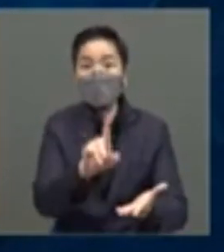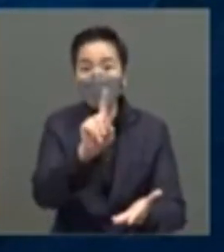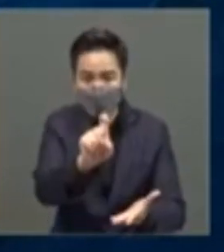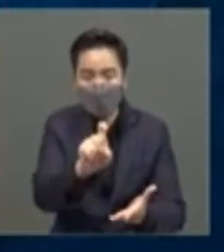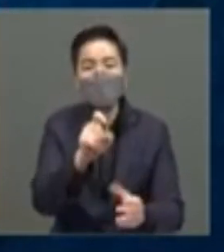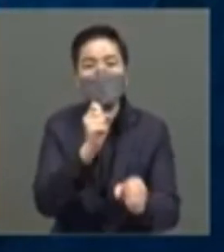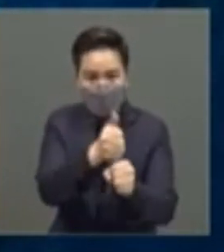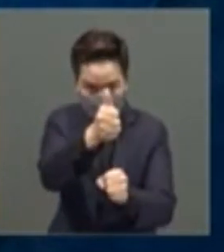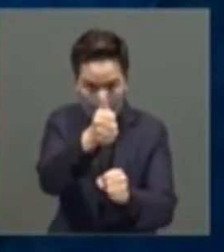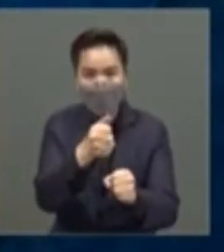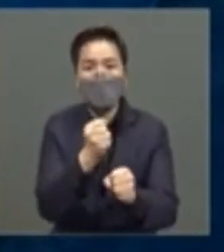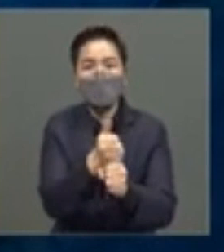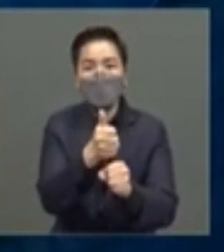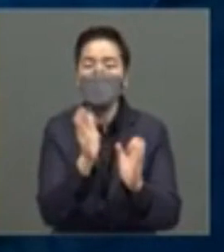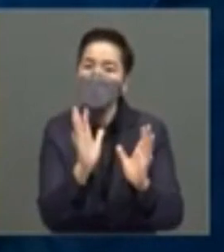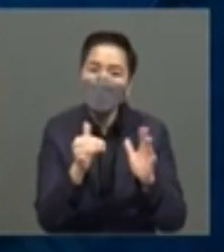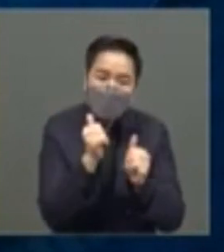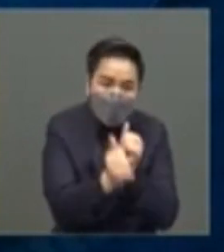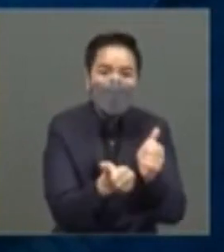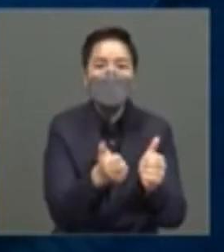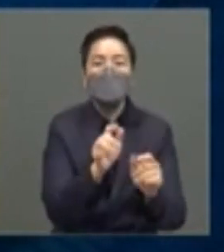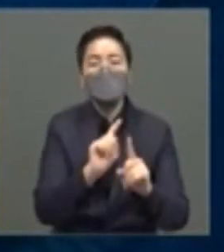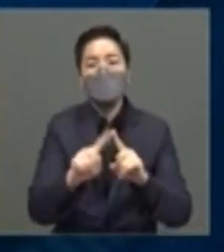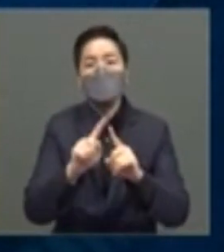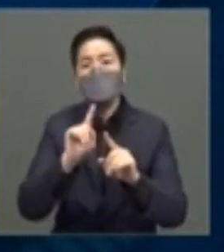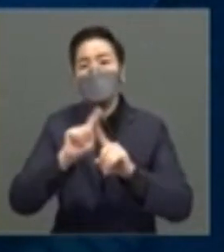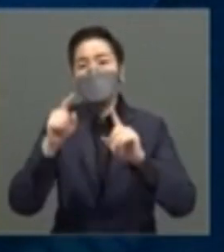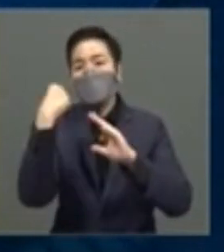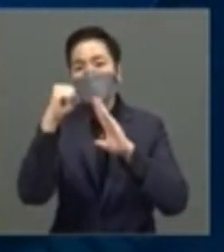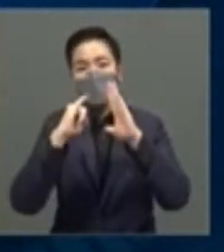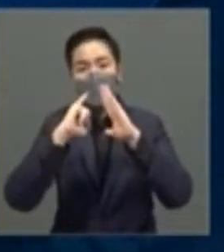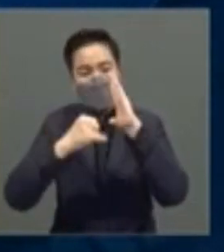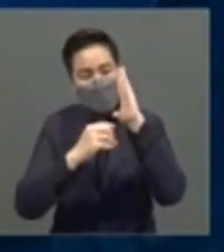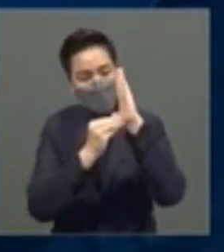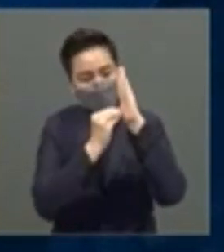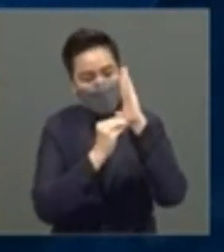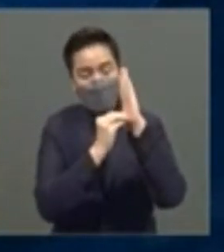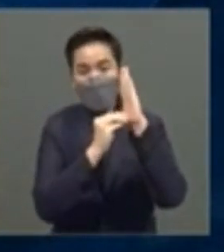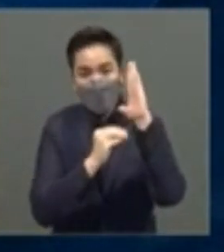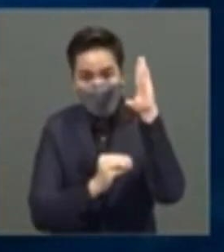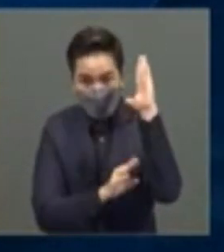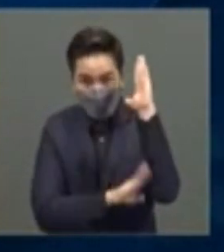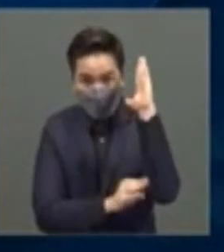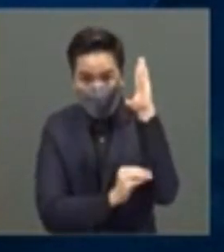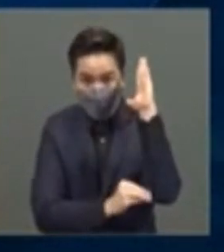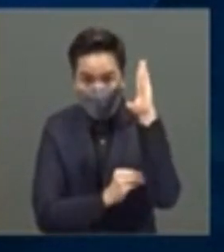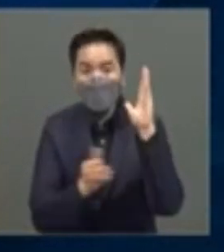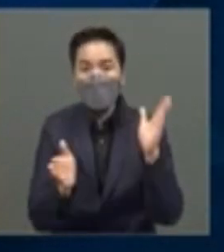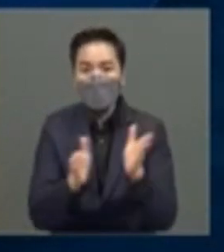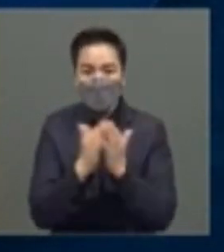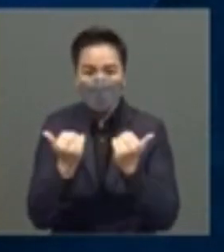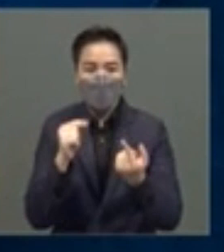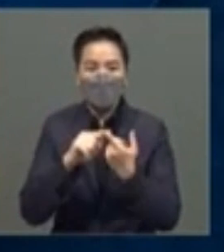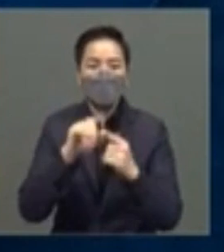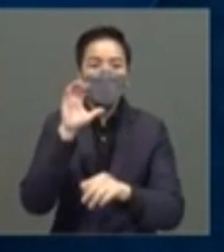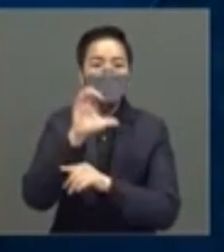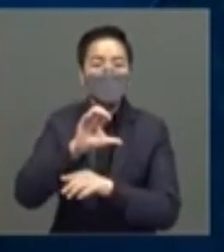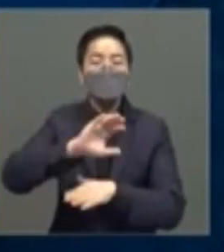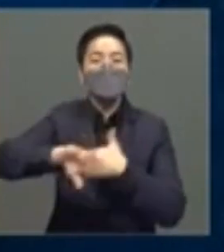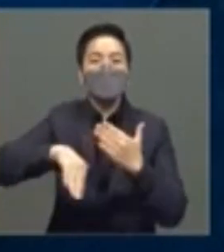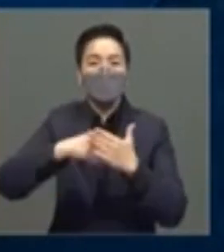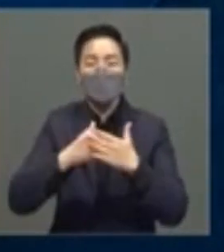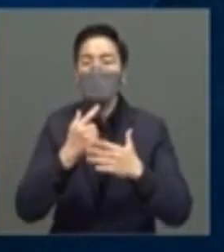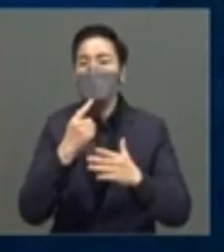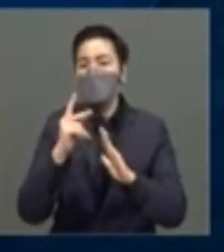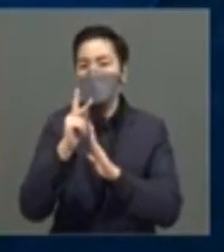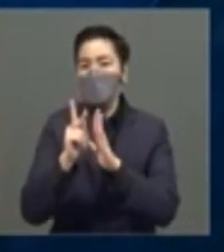ดได้นะคะในส่วนของ10จังหวัดที่มีการกำหนดการปฏิบัติในพื้นที่ควบคุมสูงสุดและ